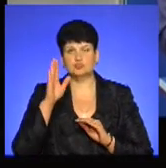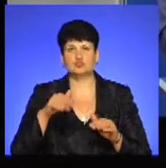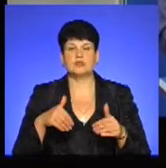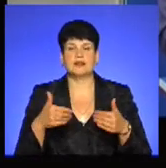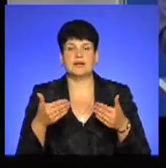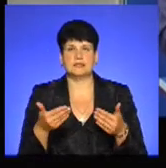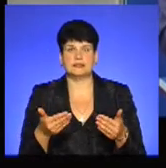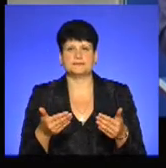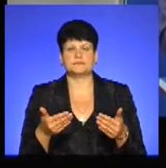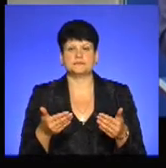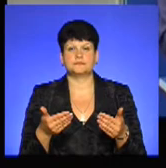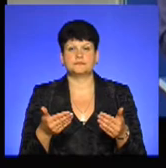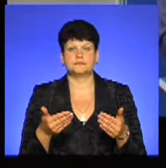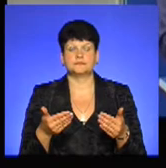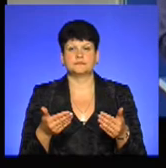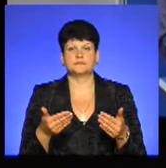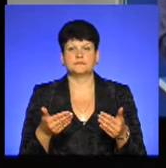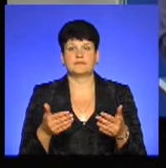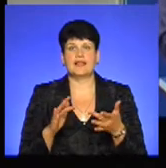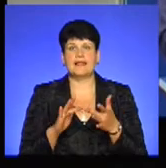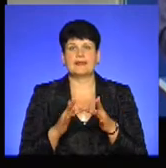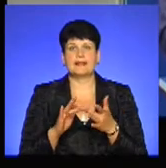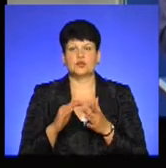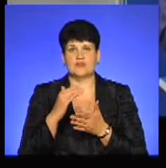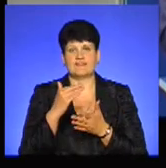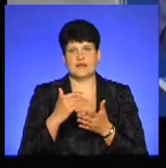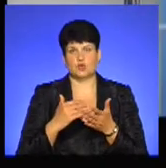у таких так званих електронних відомостях.